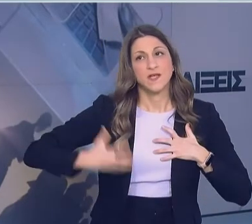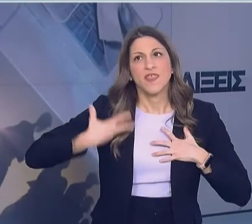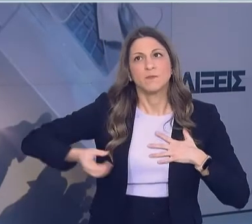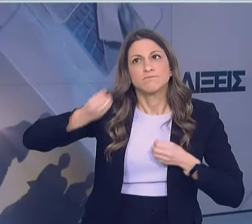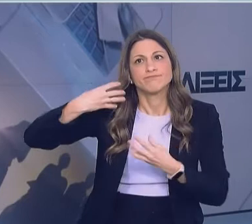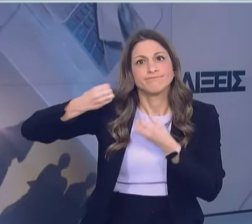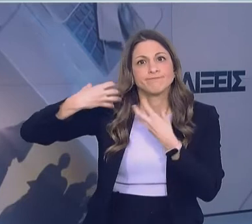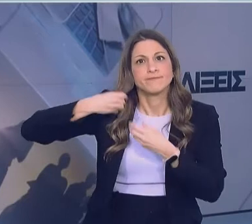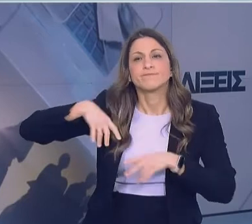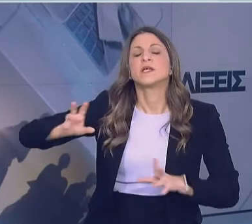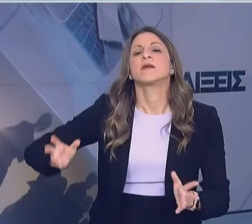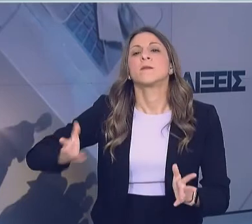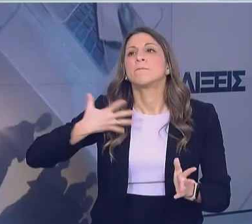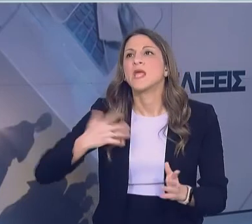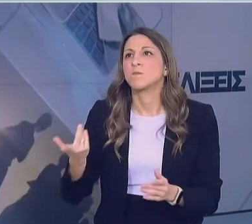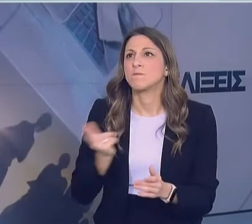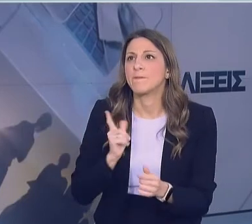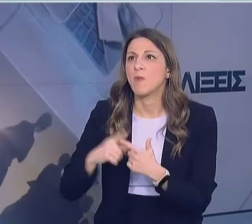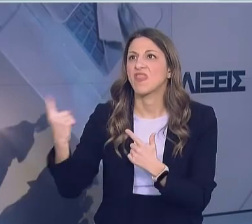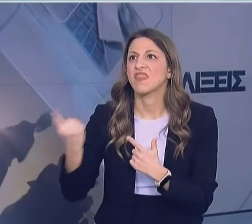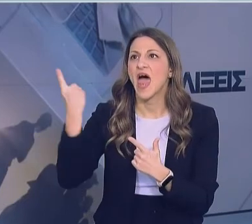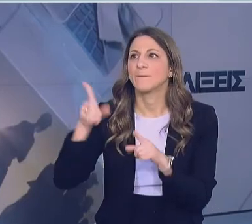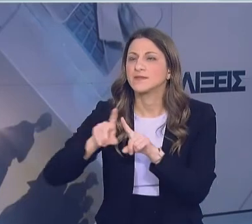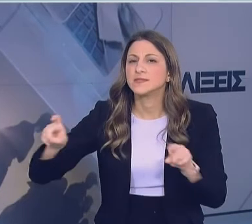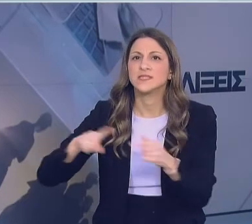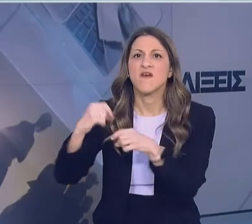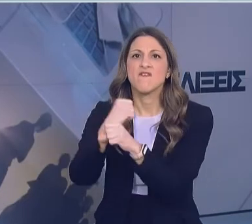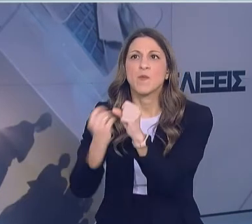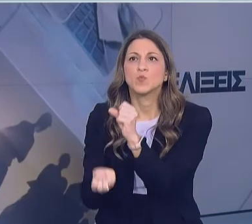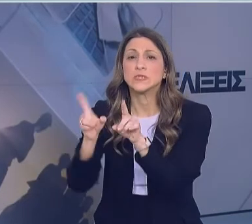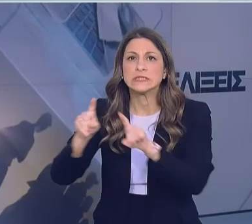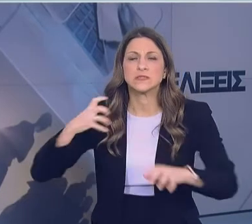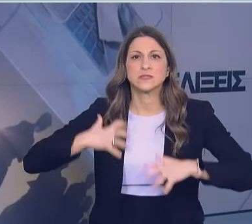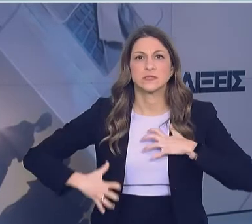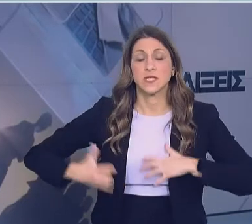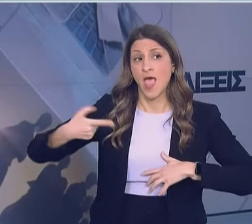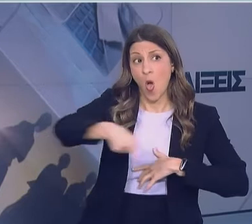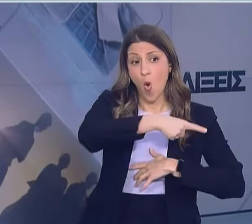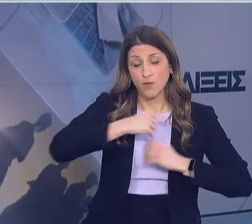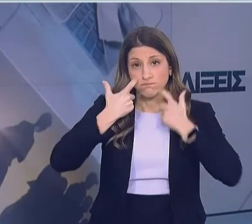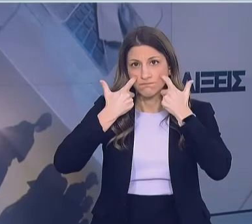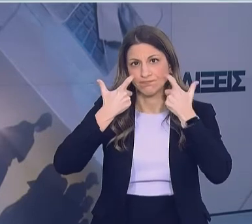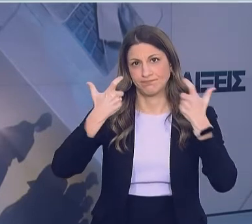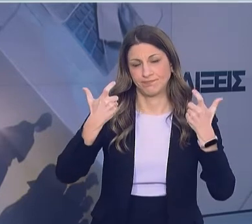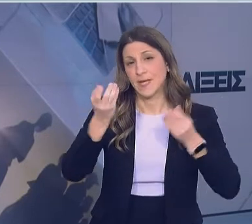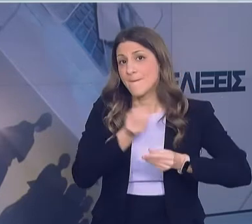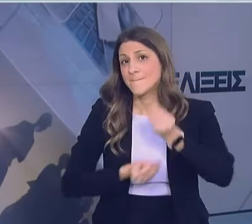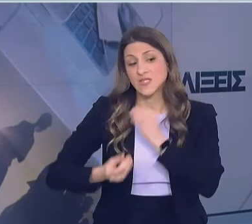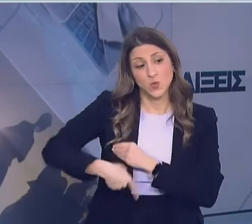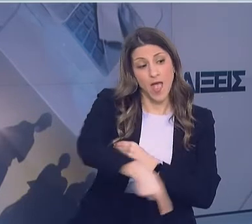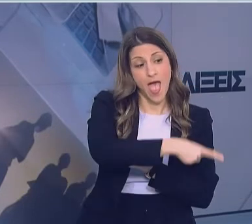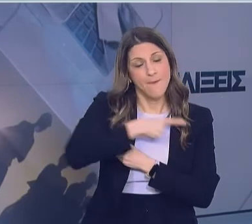κοινού, ανακάλυψη αποτελεσματικών θεραπείων, επιβάλλει αυξημένη επαγρύπνηση από όλους μας και ιδιαίτερα από εμάς